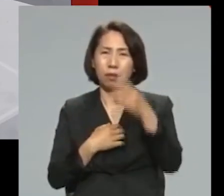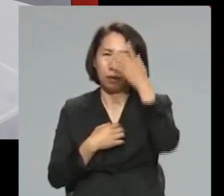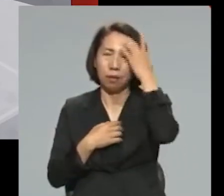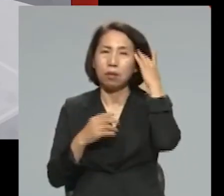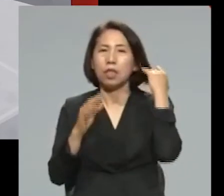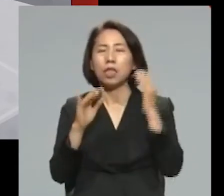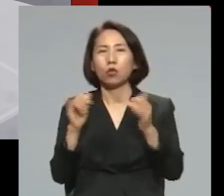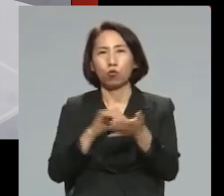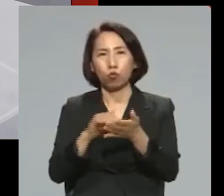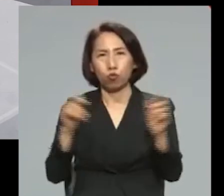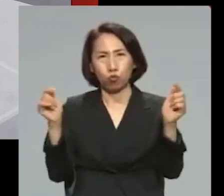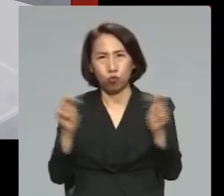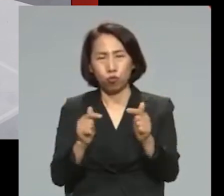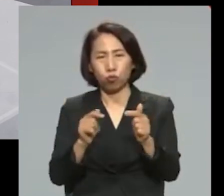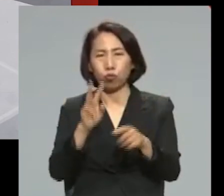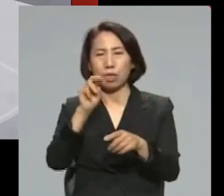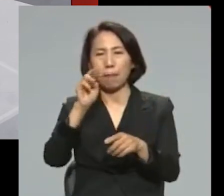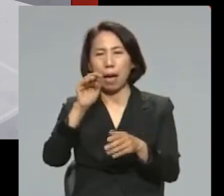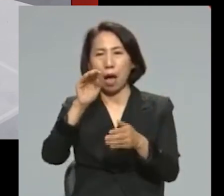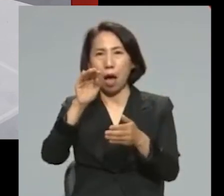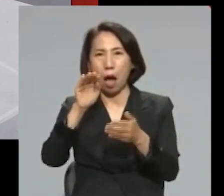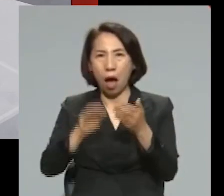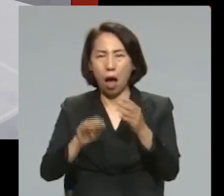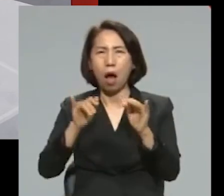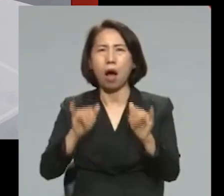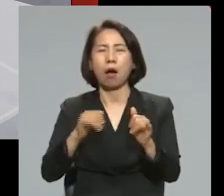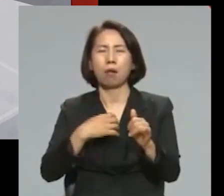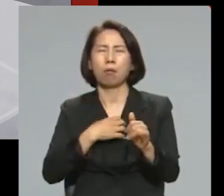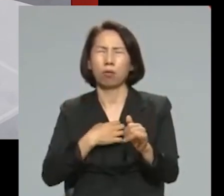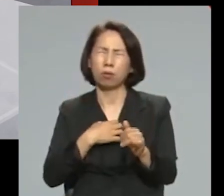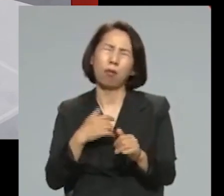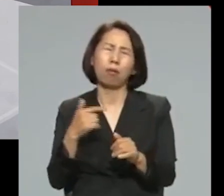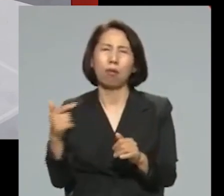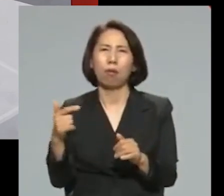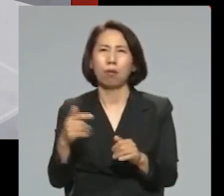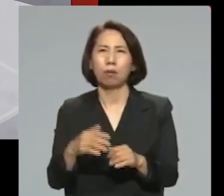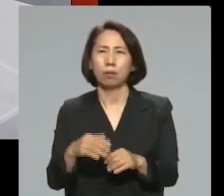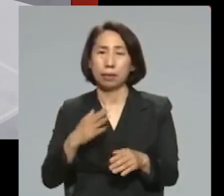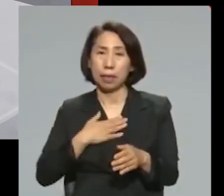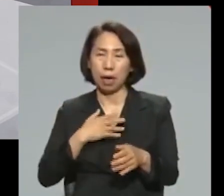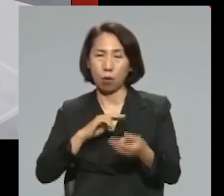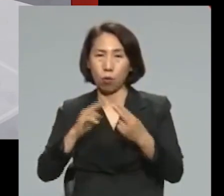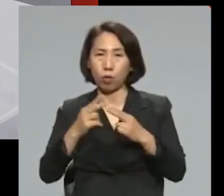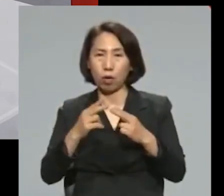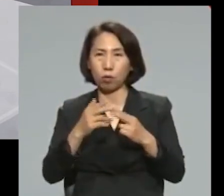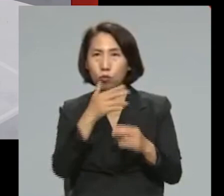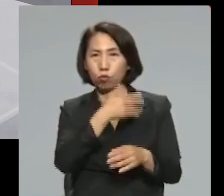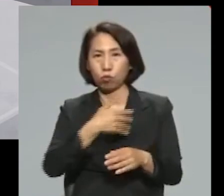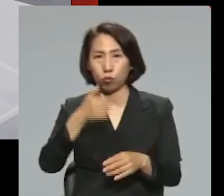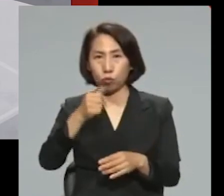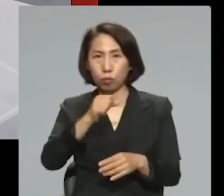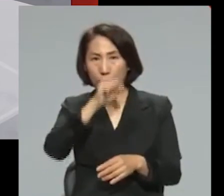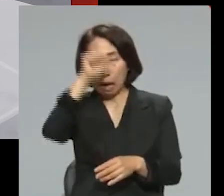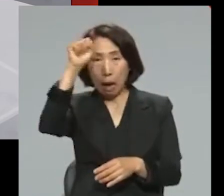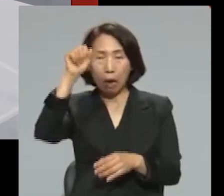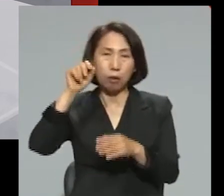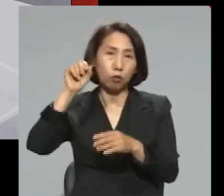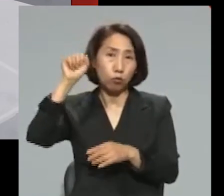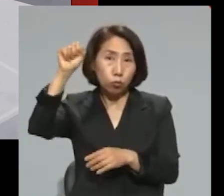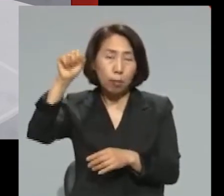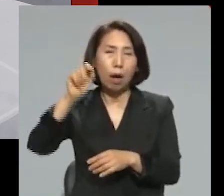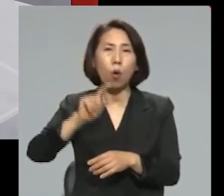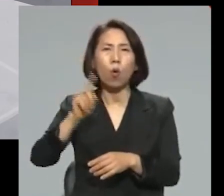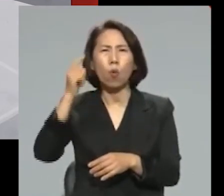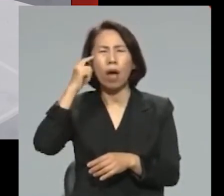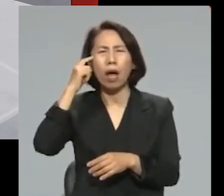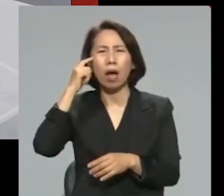감소로 3만의 벽이 무너질까 걱정이 태산입니다. 제가 고령 군수 선거에 나서게 된 것은